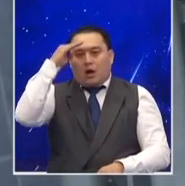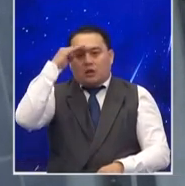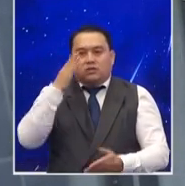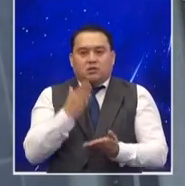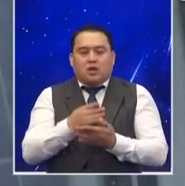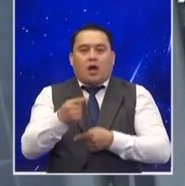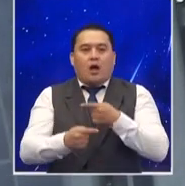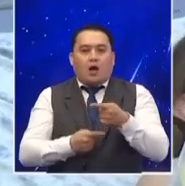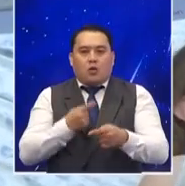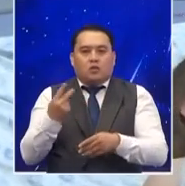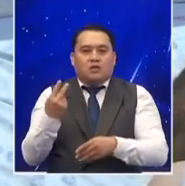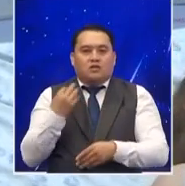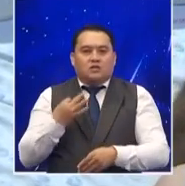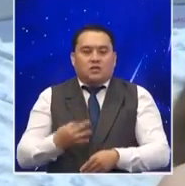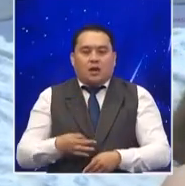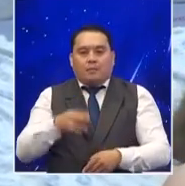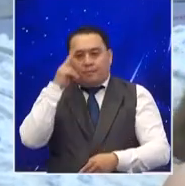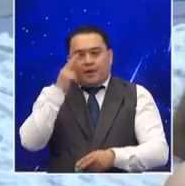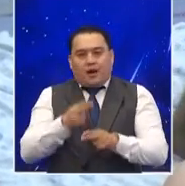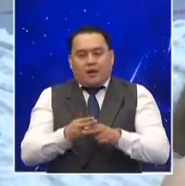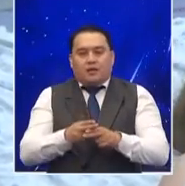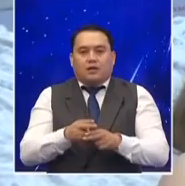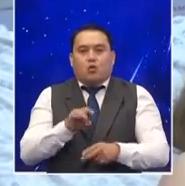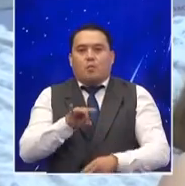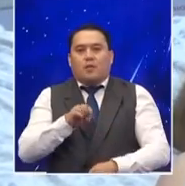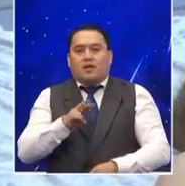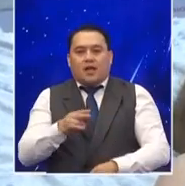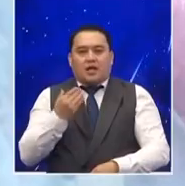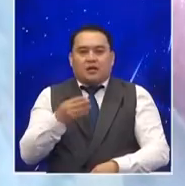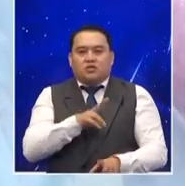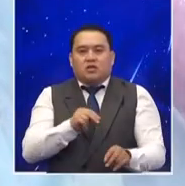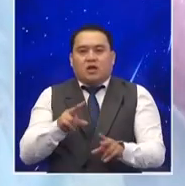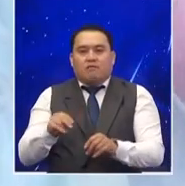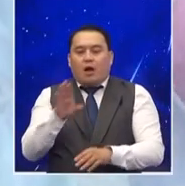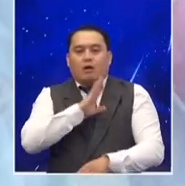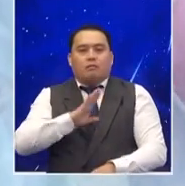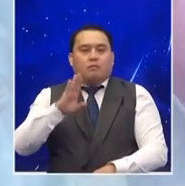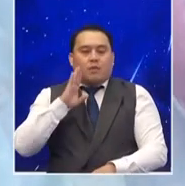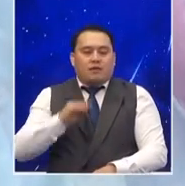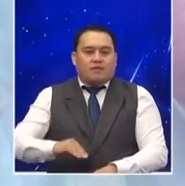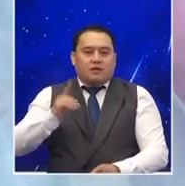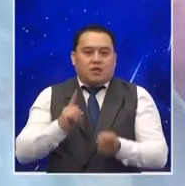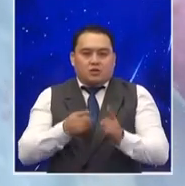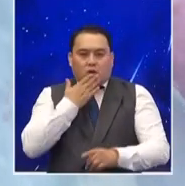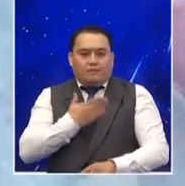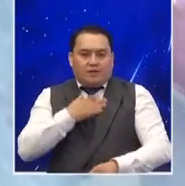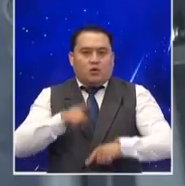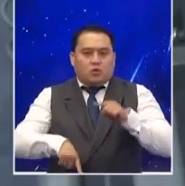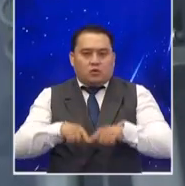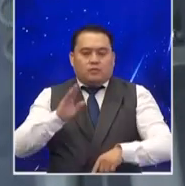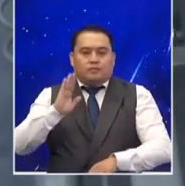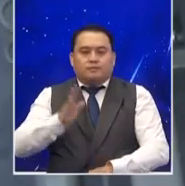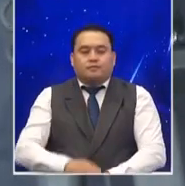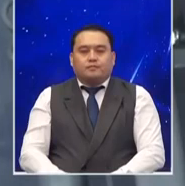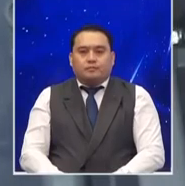есть наследник, а у двоих сестричек маленький братишка по имени Роман. Счастливая мама верит, что ее малыш вырастет настоящим патриотом. В